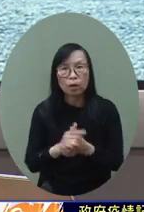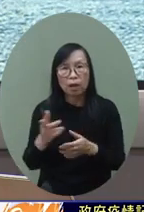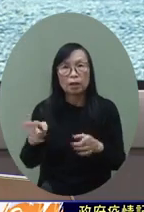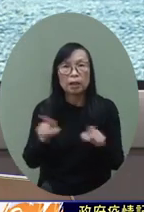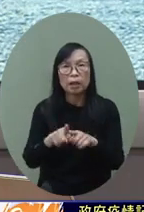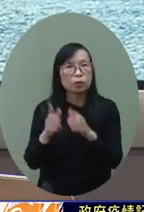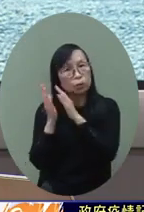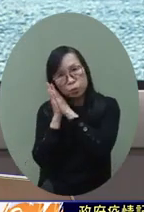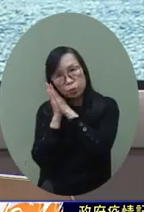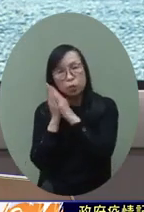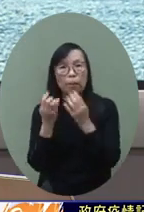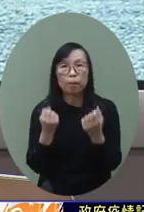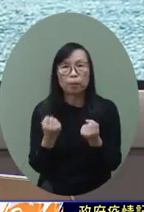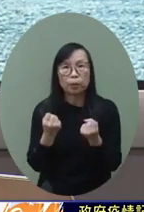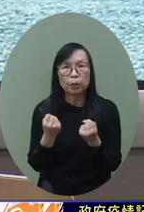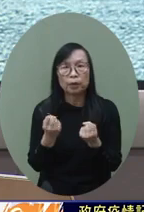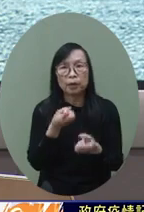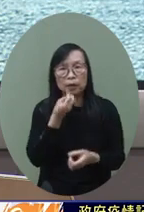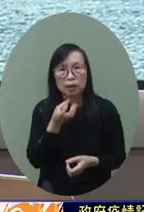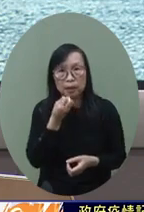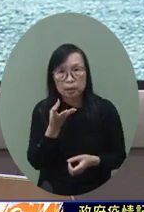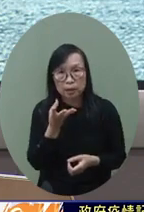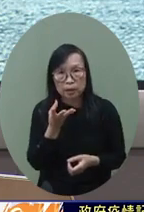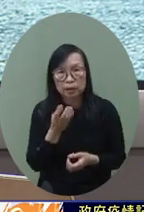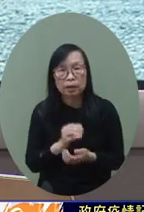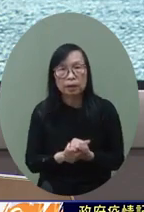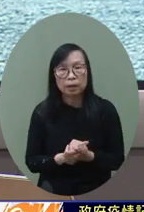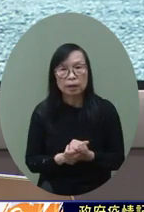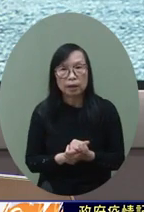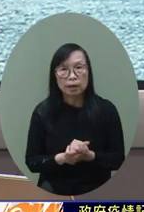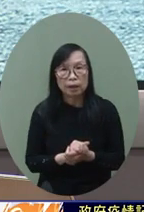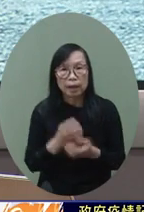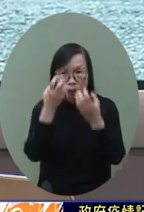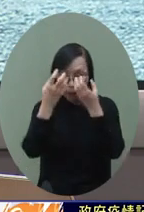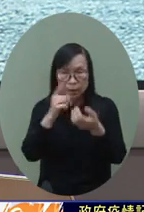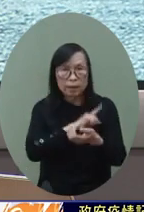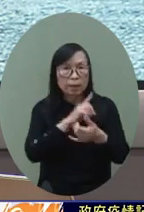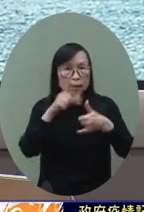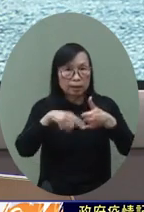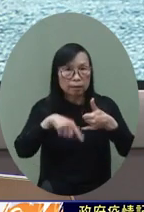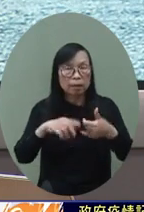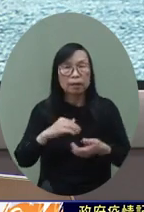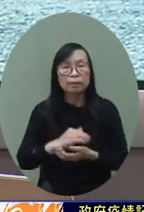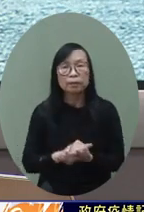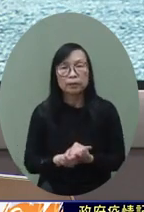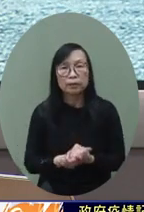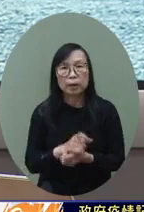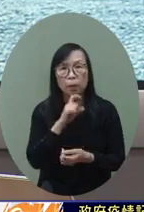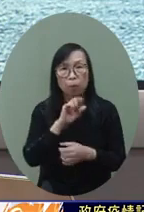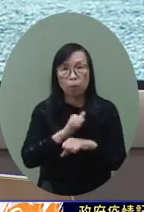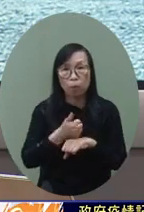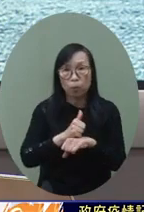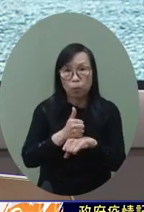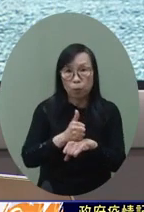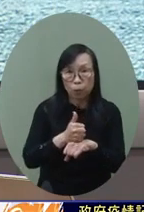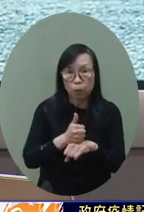同住嘅話咧，一般我哋都會建議咧，佢哋都即係留意自己身體健康嘅狀況啦，因為好可能有機會嗰